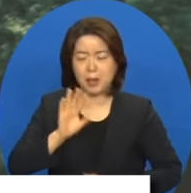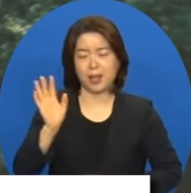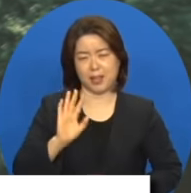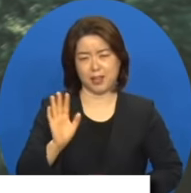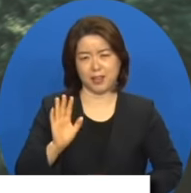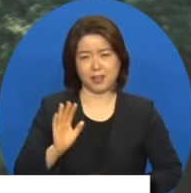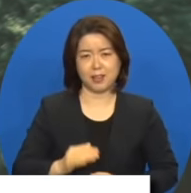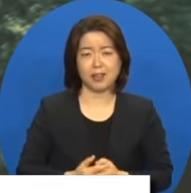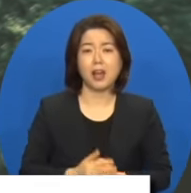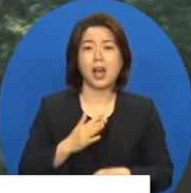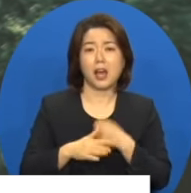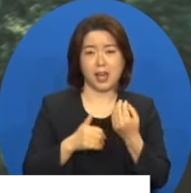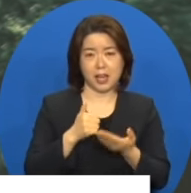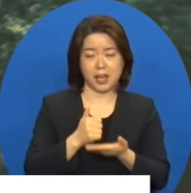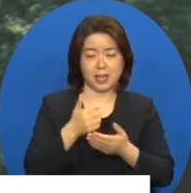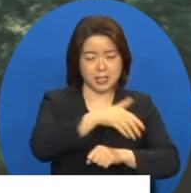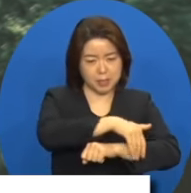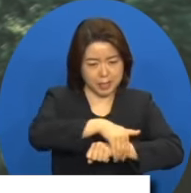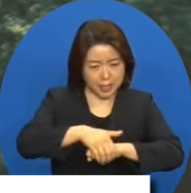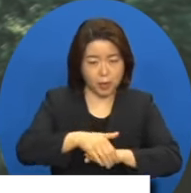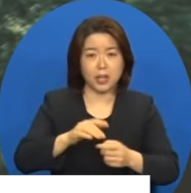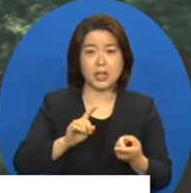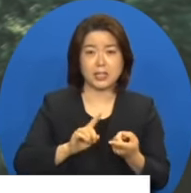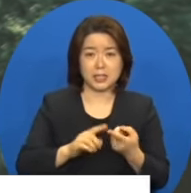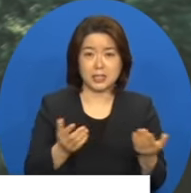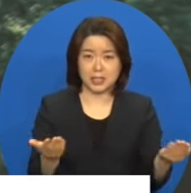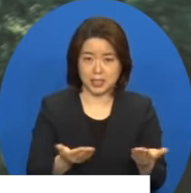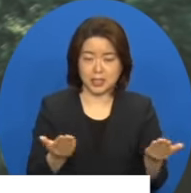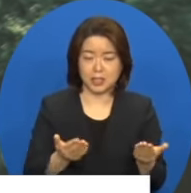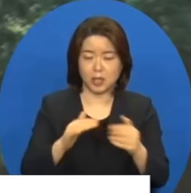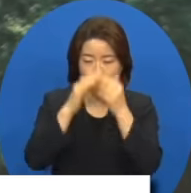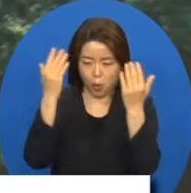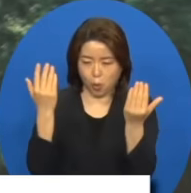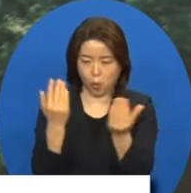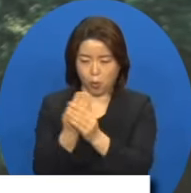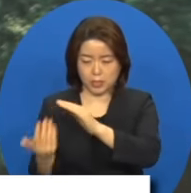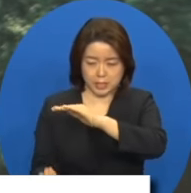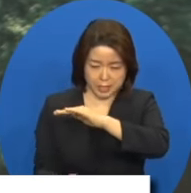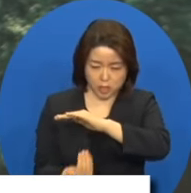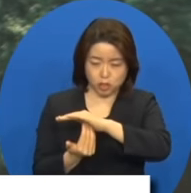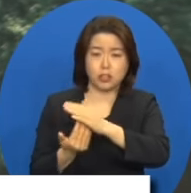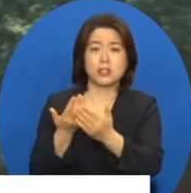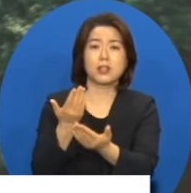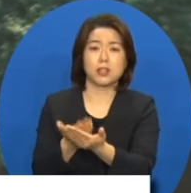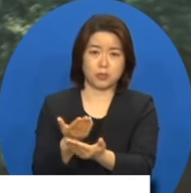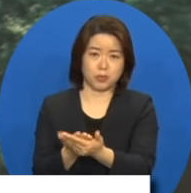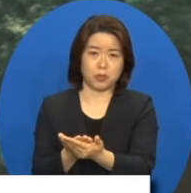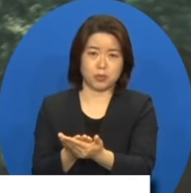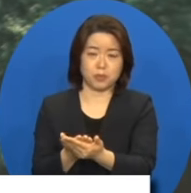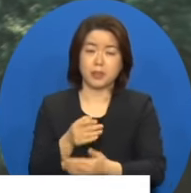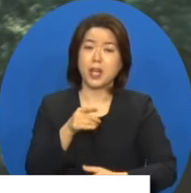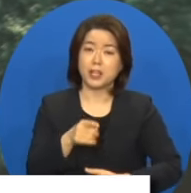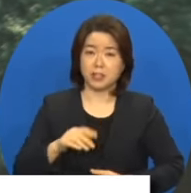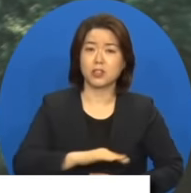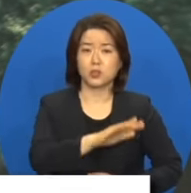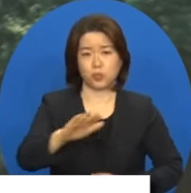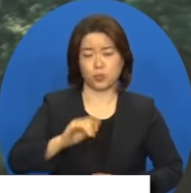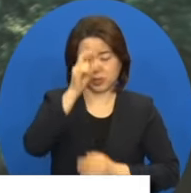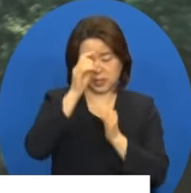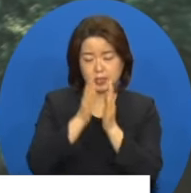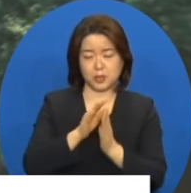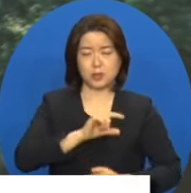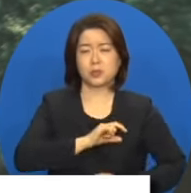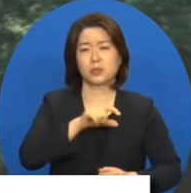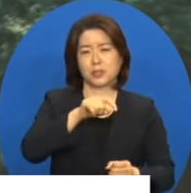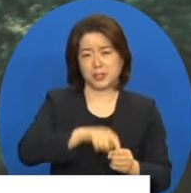듭니다. 하나님이 계획하시는 일이 온전히 이루어지게 해주소서, 그것이 우리의 기도의 제목이 되어야 할